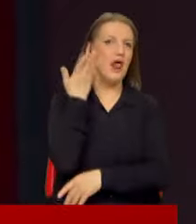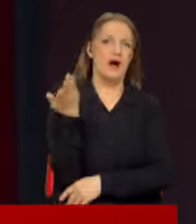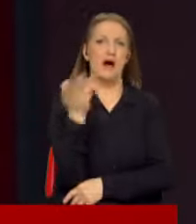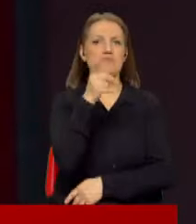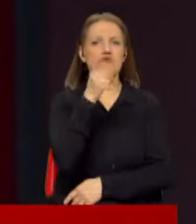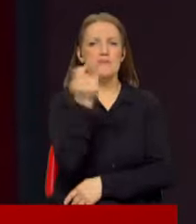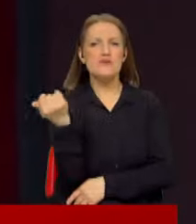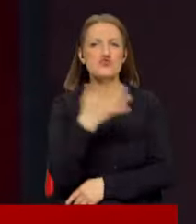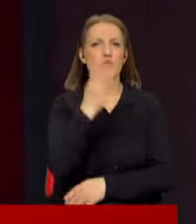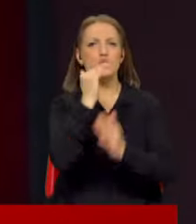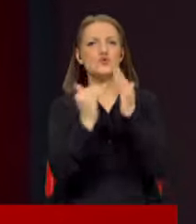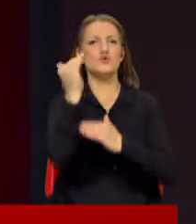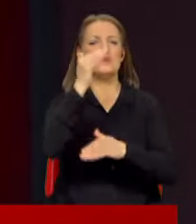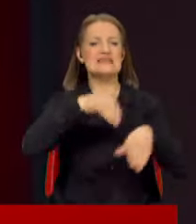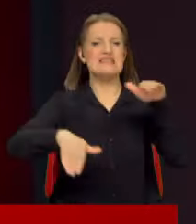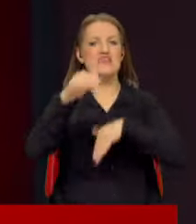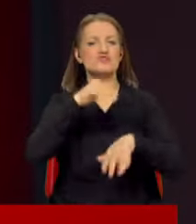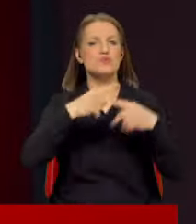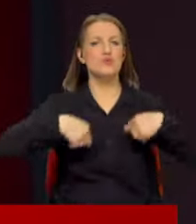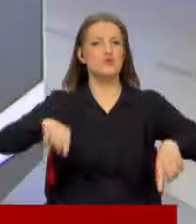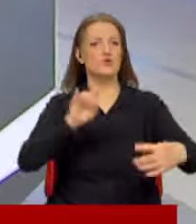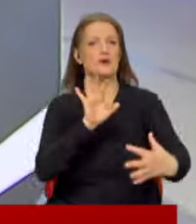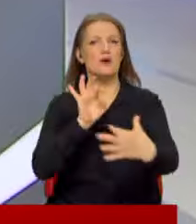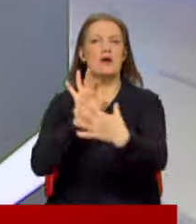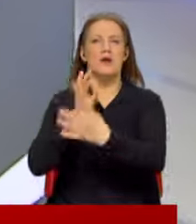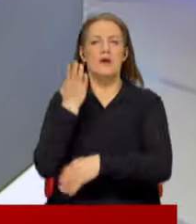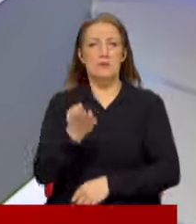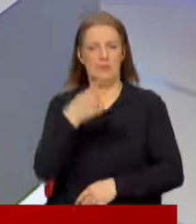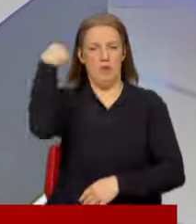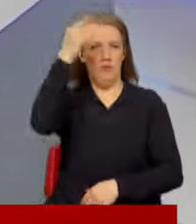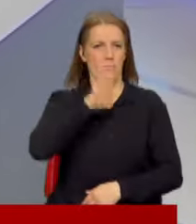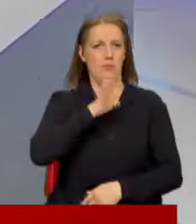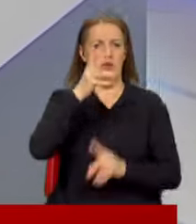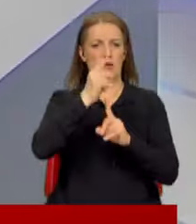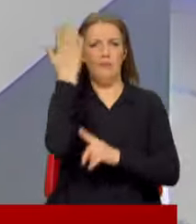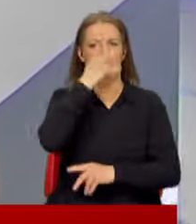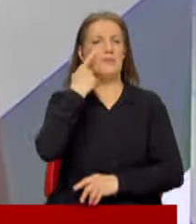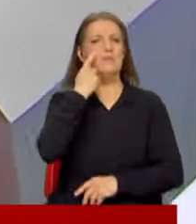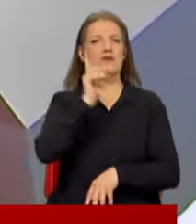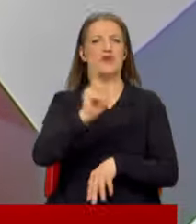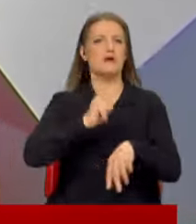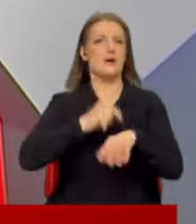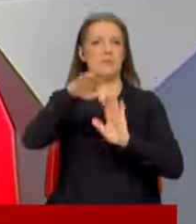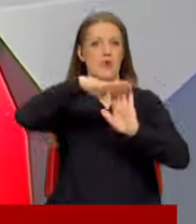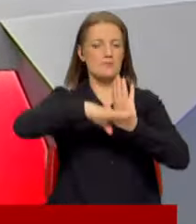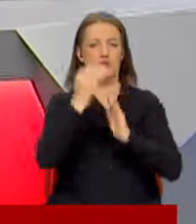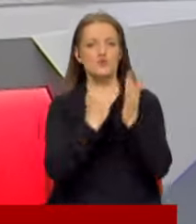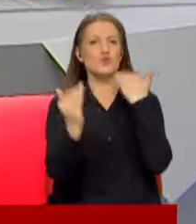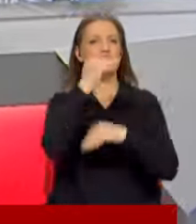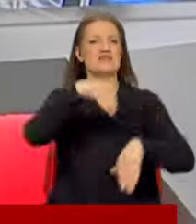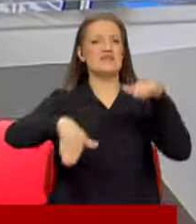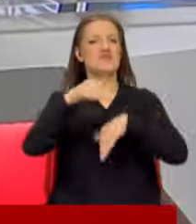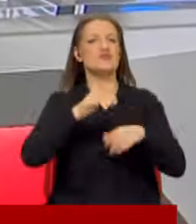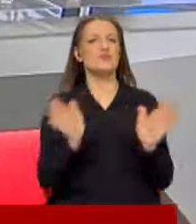Bakın bunların birçoğu Yüksek Seçim Kurulu'nu ilgilendiren hatları var. Ekrem İmamoğlu İlker Karagöz'le Çalar Saat programında Yüksek Seçim